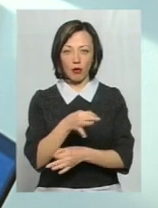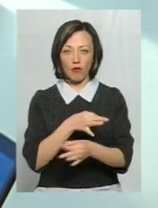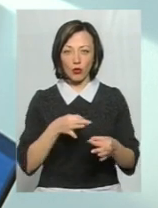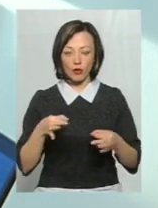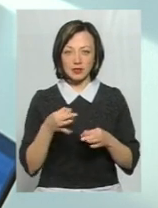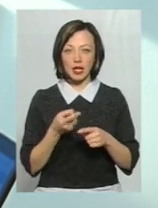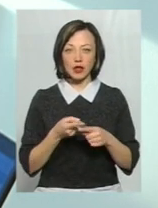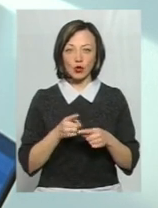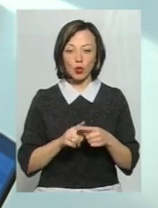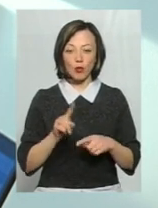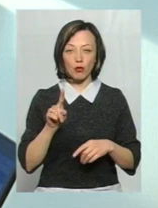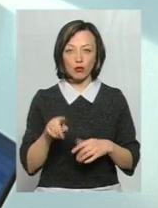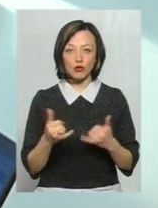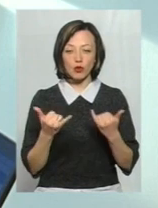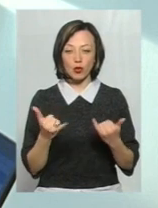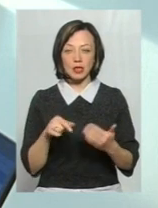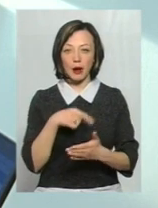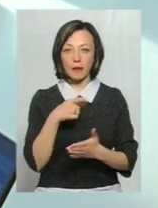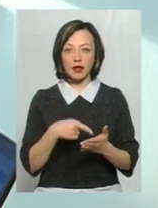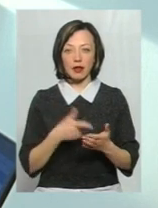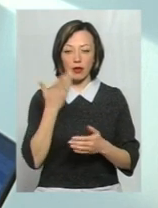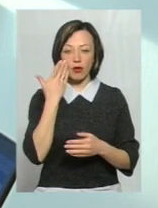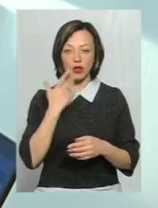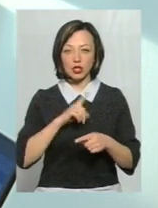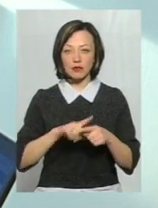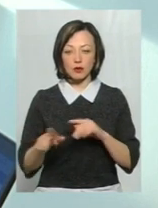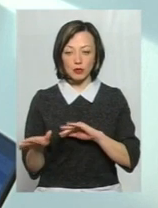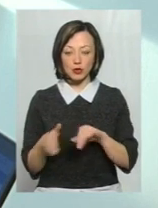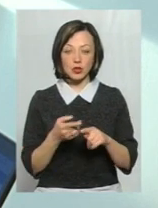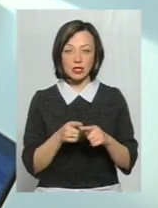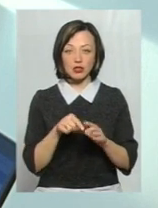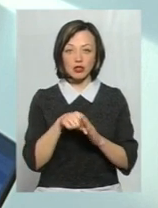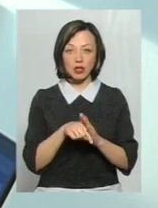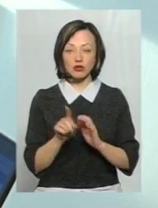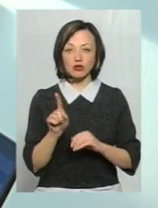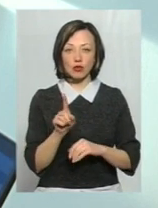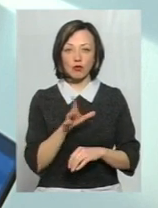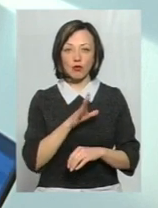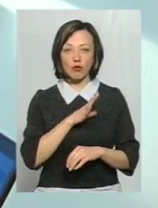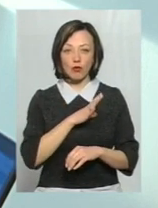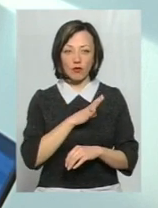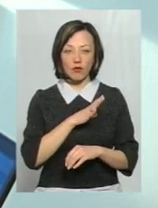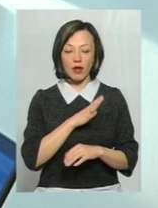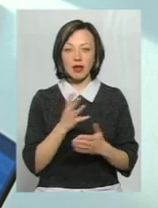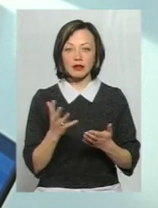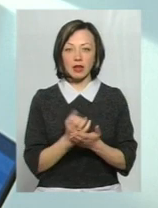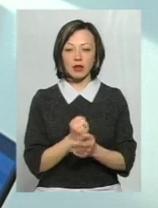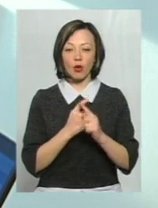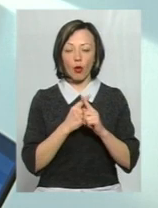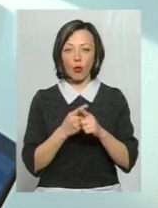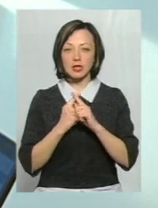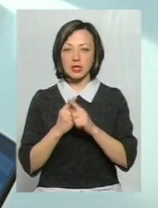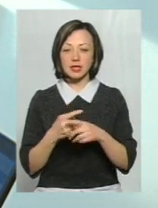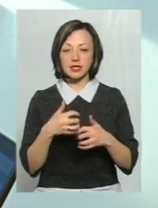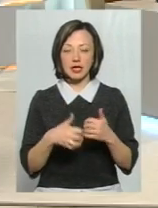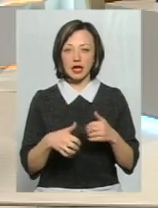тому сьогоднішнє питання, коли дуже швидко прийшло, це означає те, що був знайдений консенсус серед депутатських